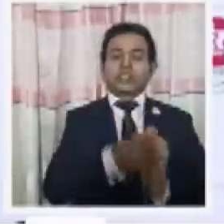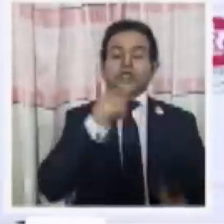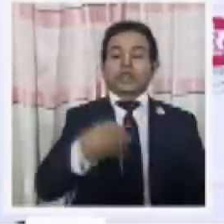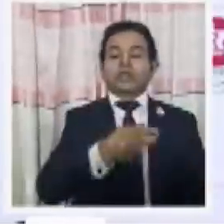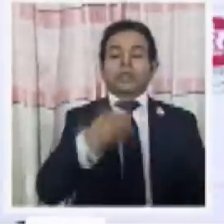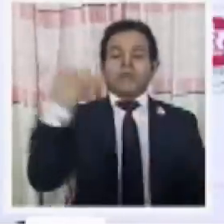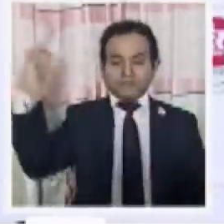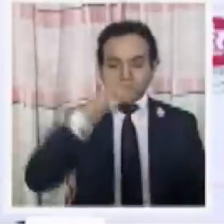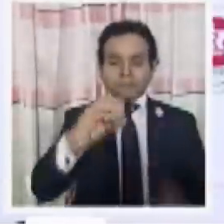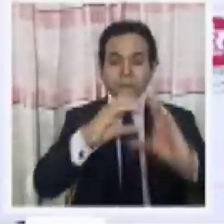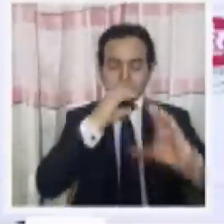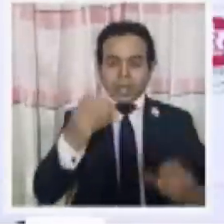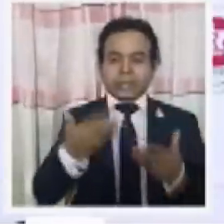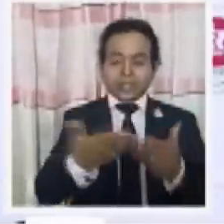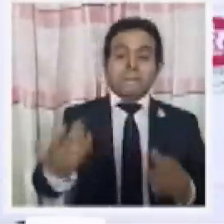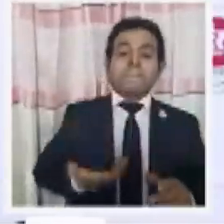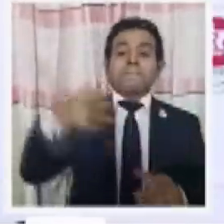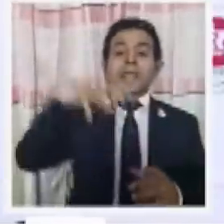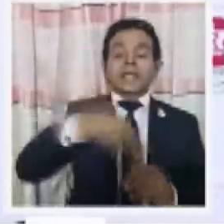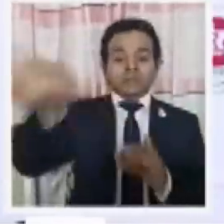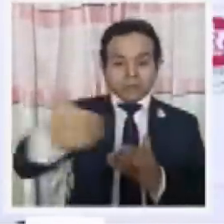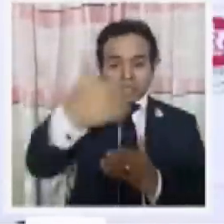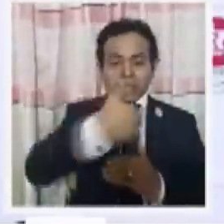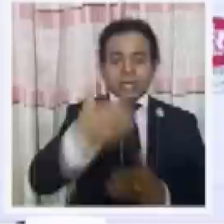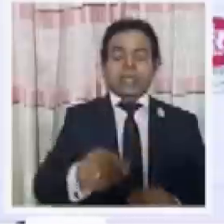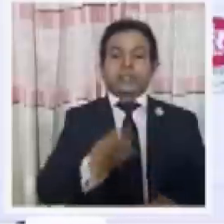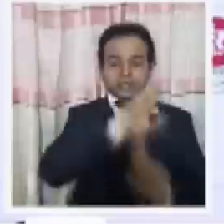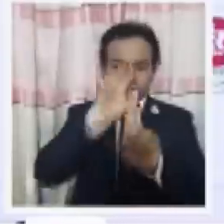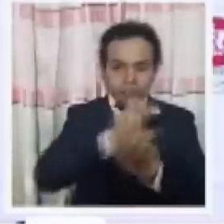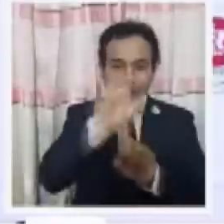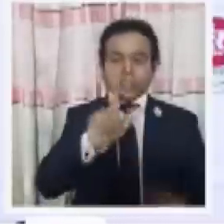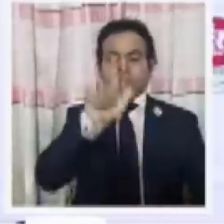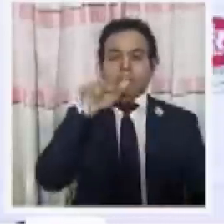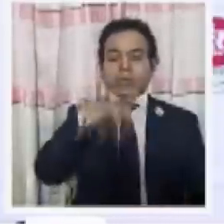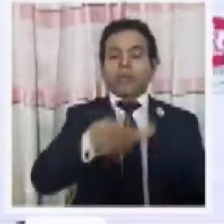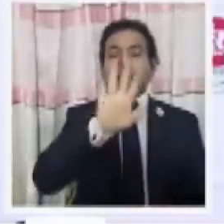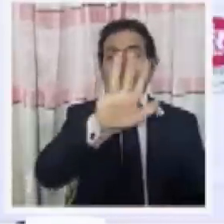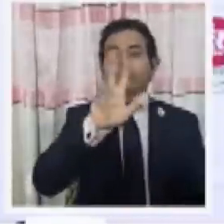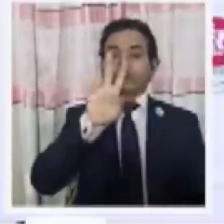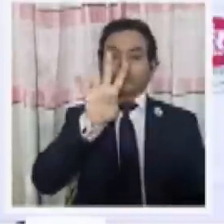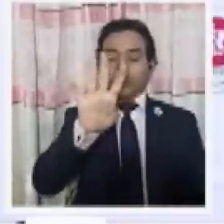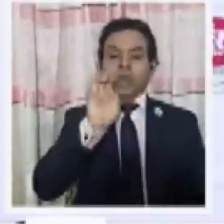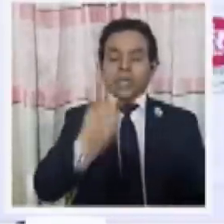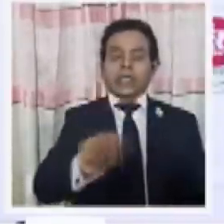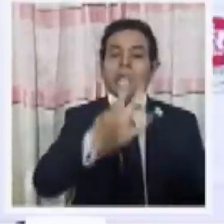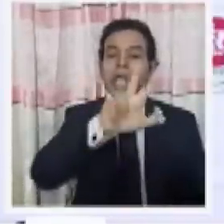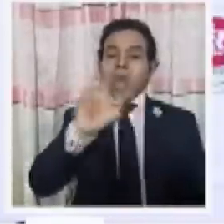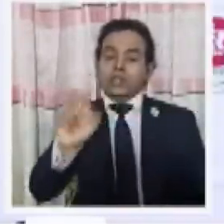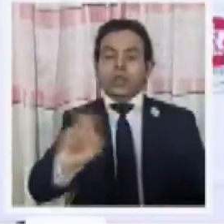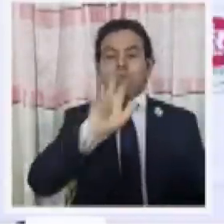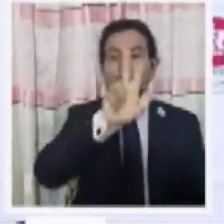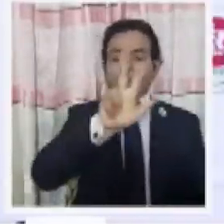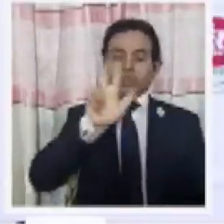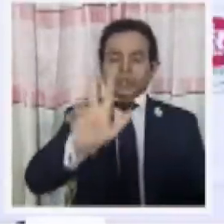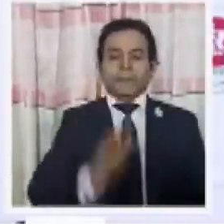জন এবং 2টি সমুদ্র বন্দরে 157 জন। এ পর্যন্ত 3টি আন্তর্জাতিক বিমানবন্দর, সকল স্থল বন্দর, 2টি সমুদ্র বন্দর